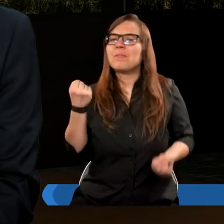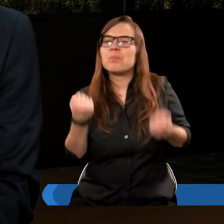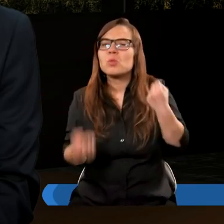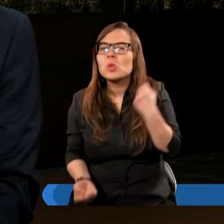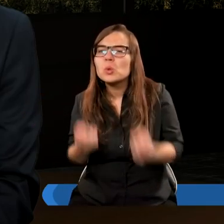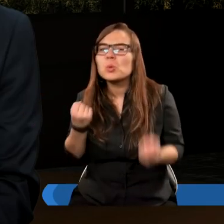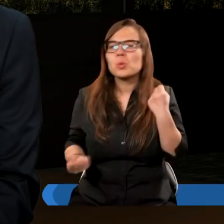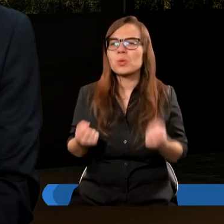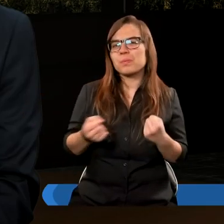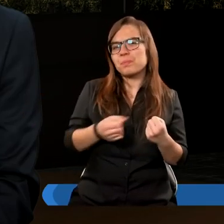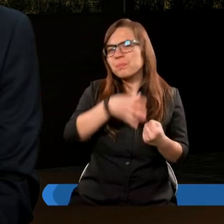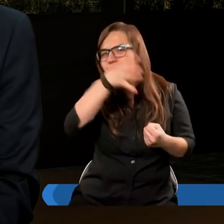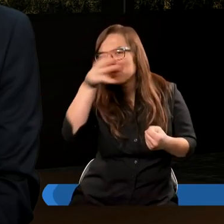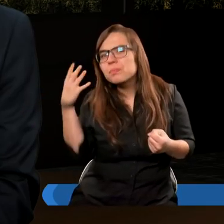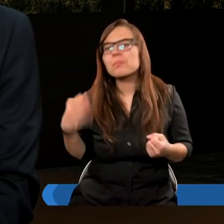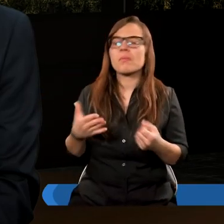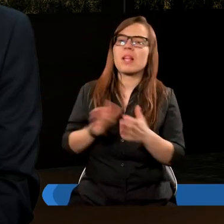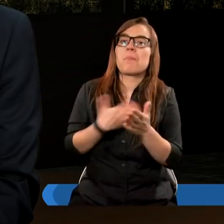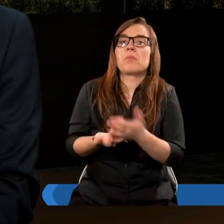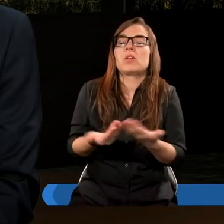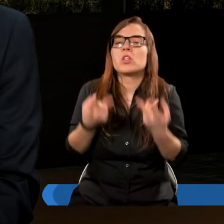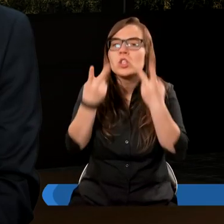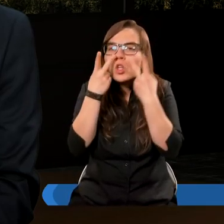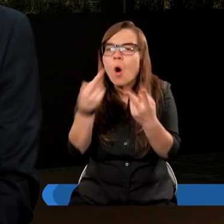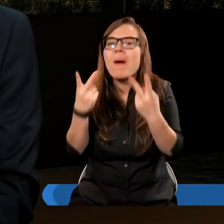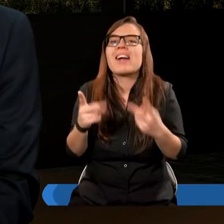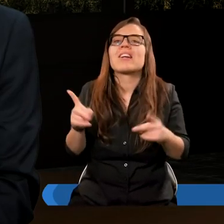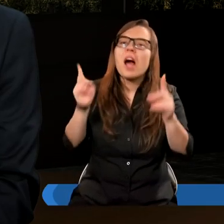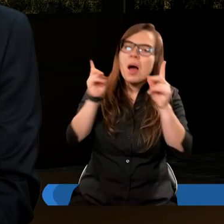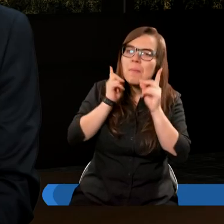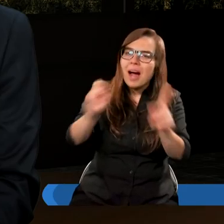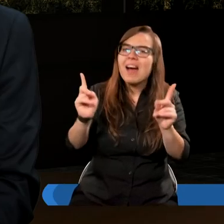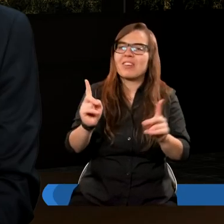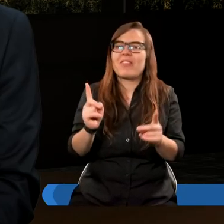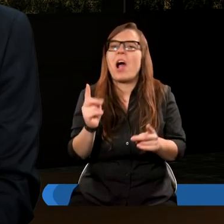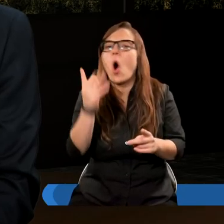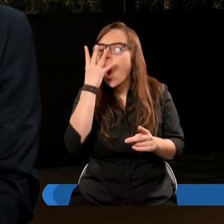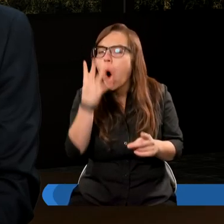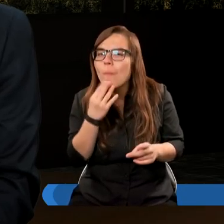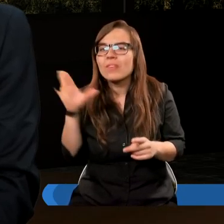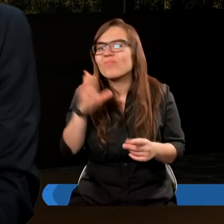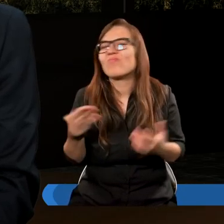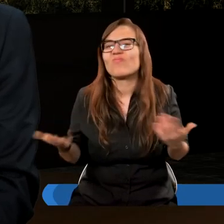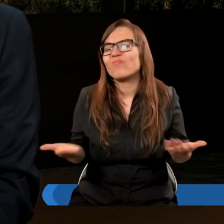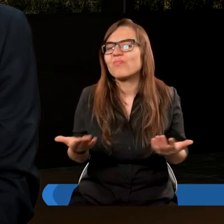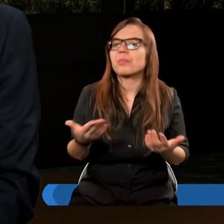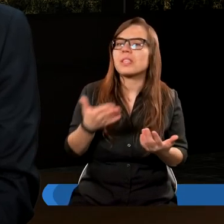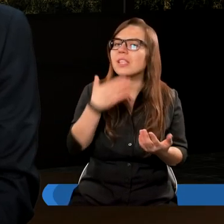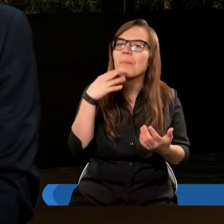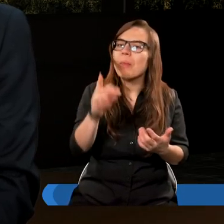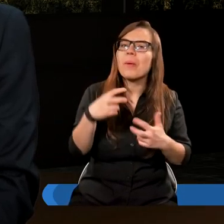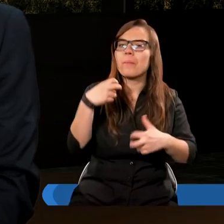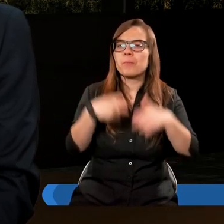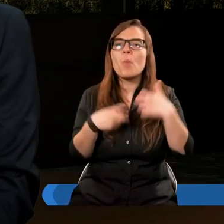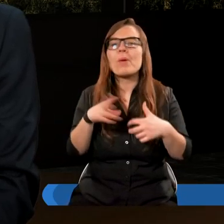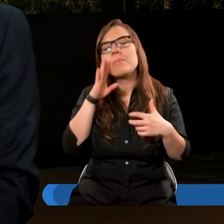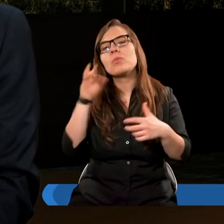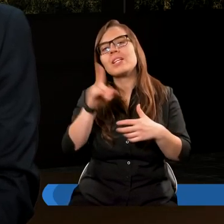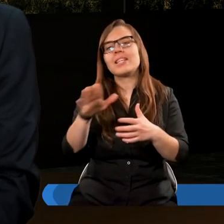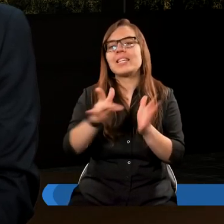z zobaczeniem prawdziwego oblicza Boga, no to nikt nie ma takiego problemu z osobą Pana